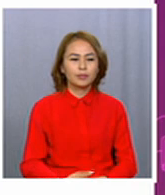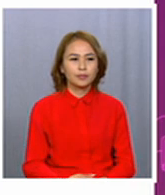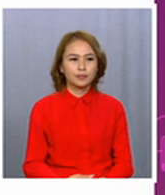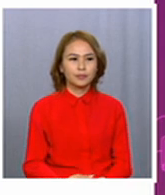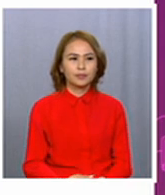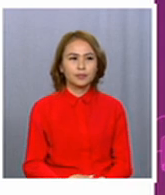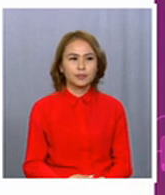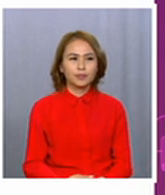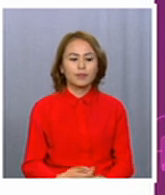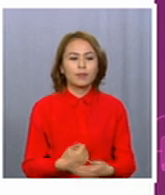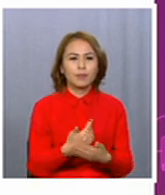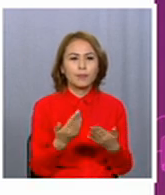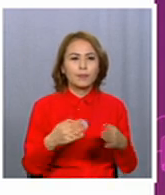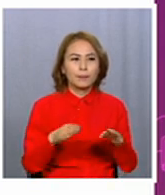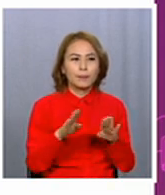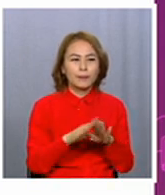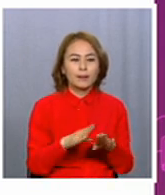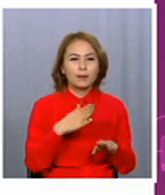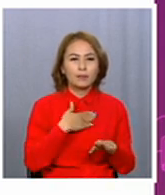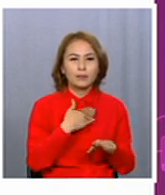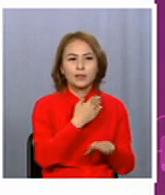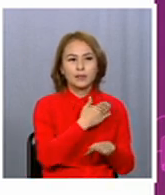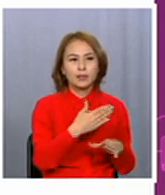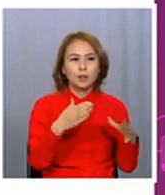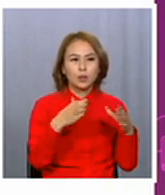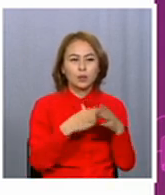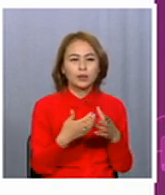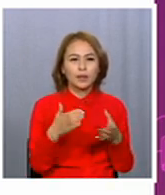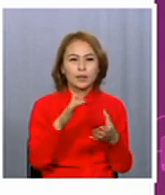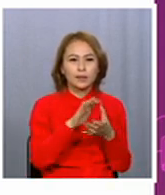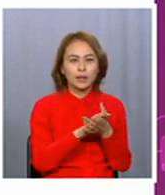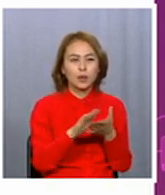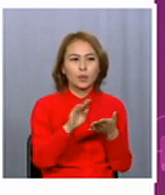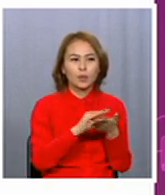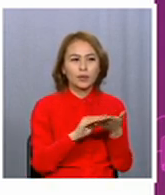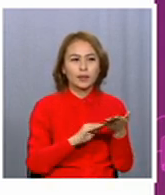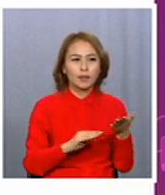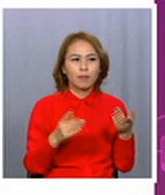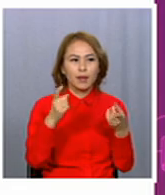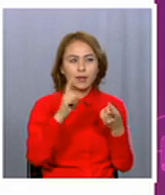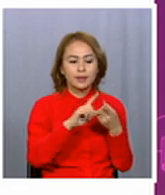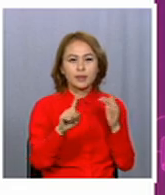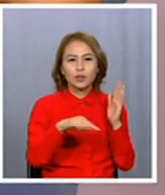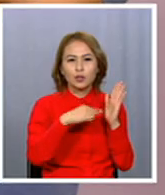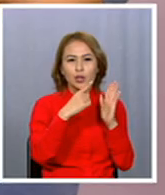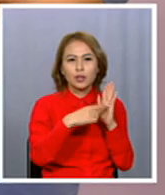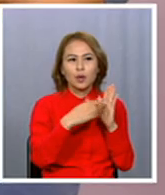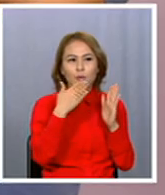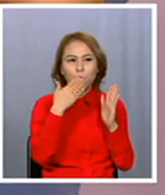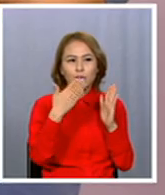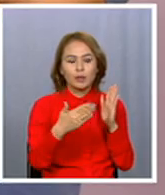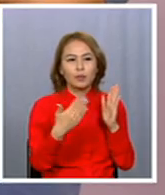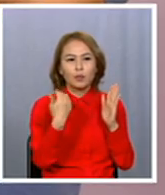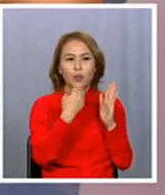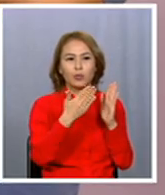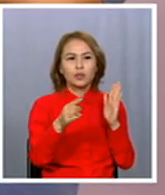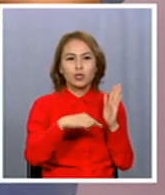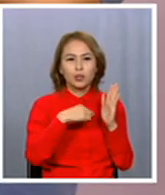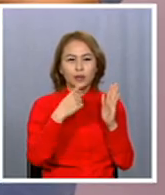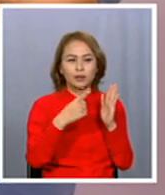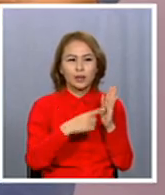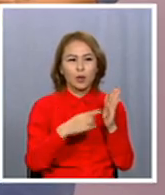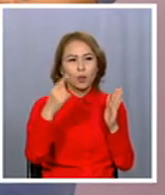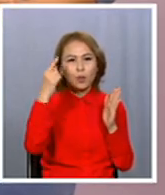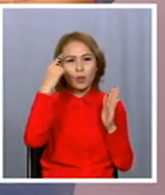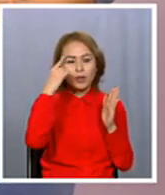Ал енді балалар, қазір мен сендерге осы танысқан өлеңге байланысты сұрақтар қоямын. Сендер ол сұрақтарға